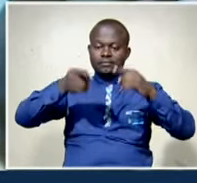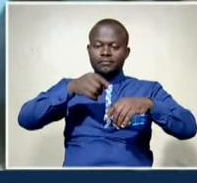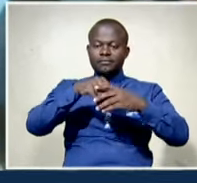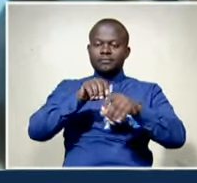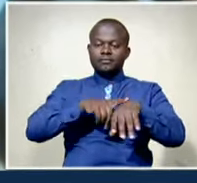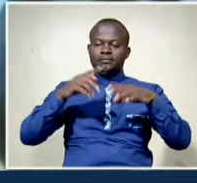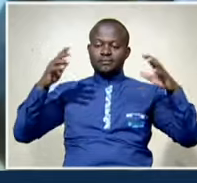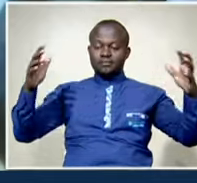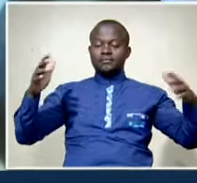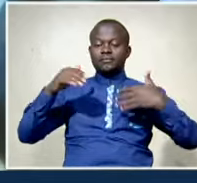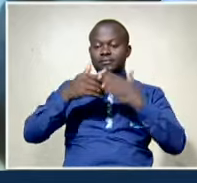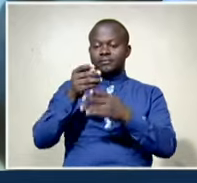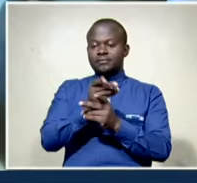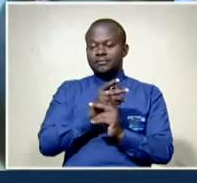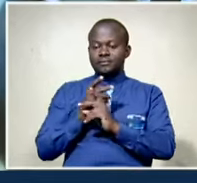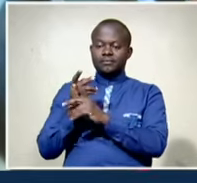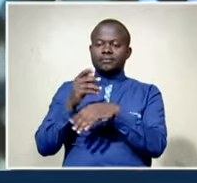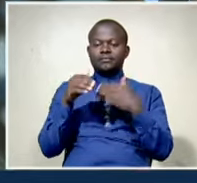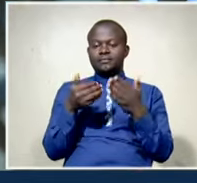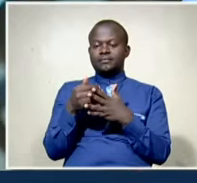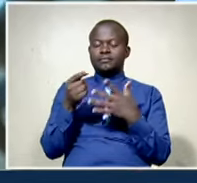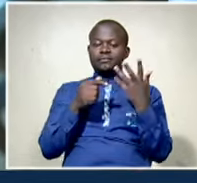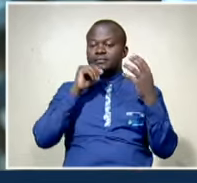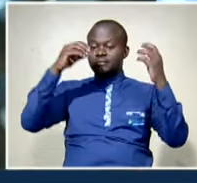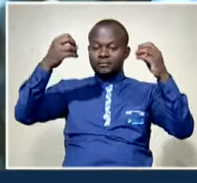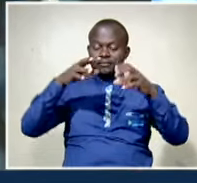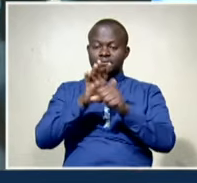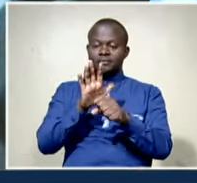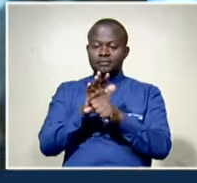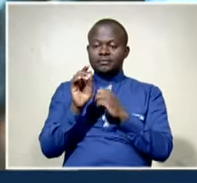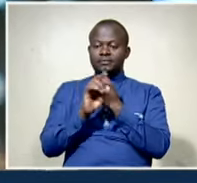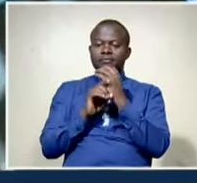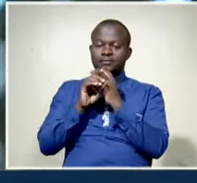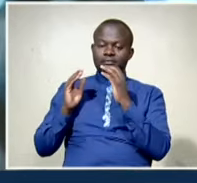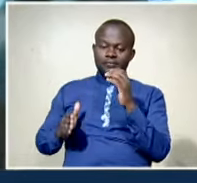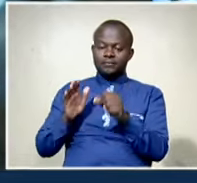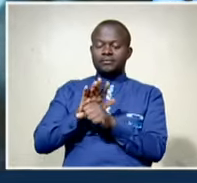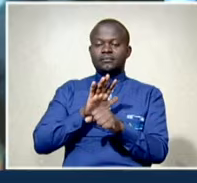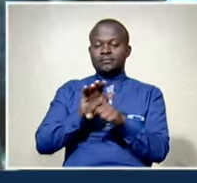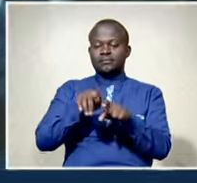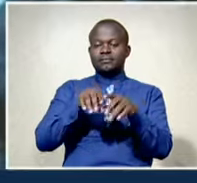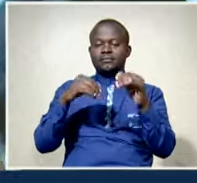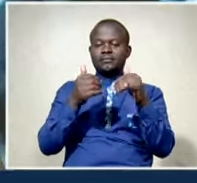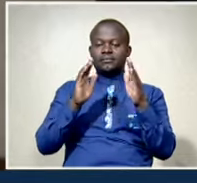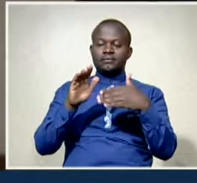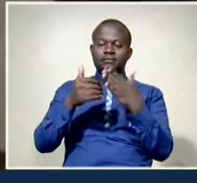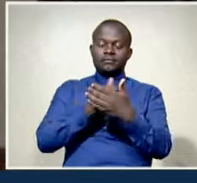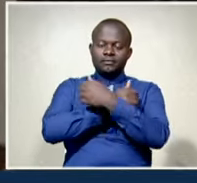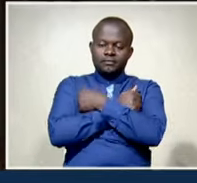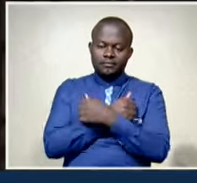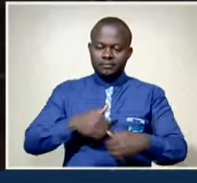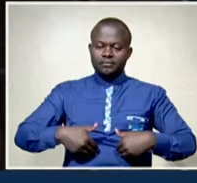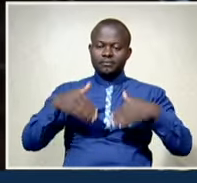umwanya munini wo kwita kubitagaragara cyane mu karere ka Huye cyane cyane nk'iyi mikino ikunzwe